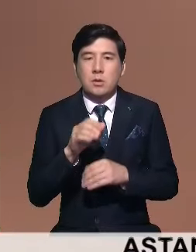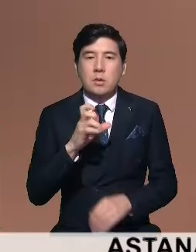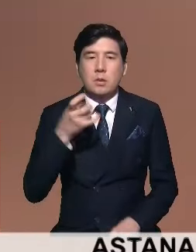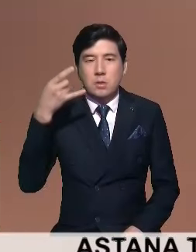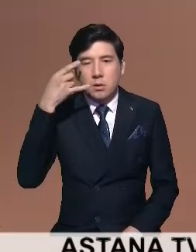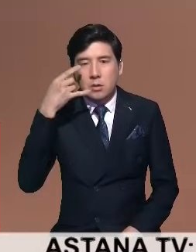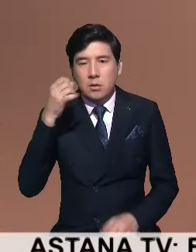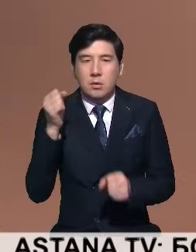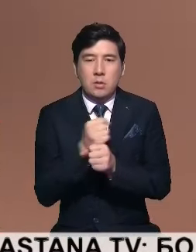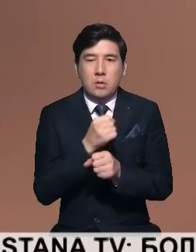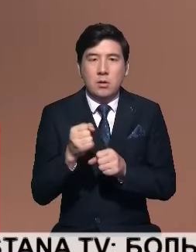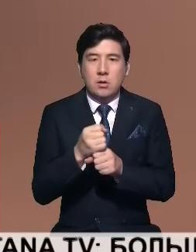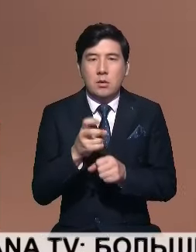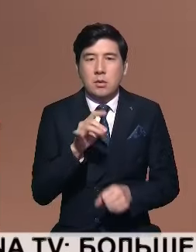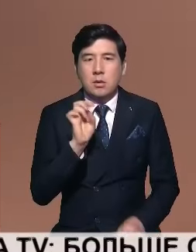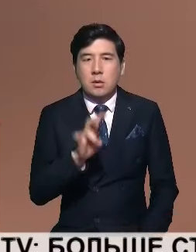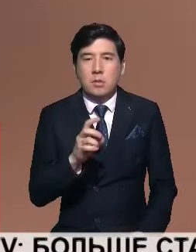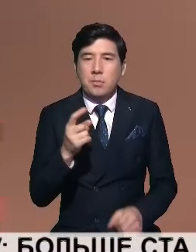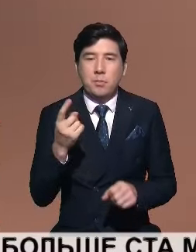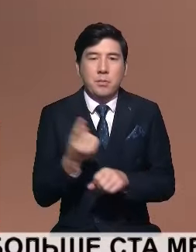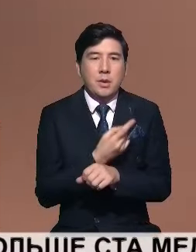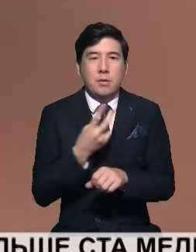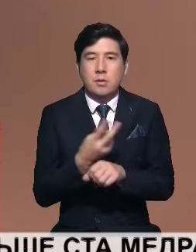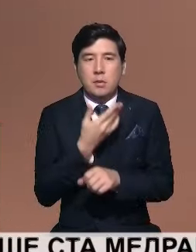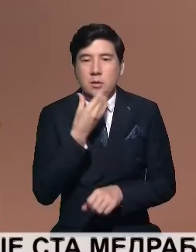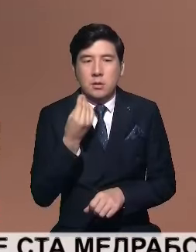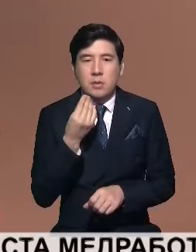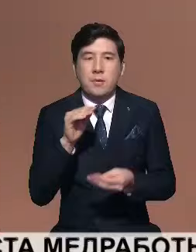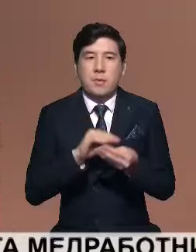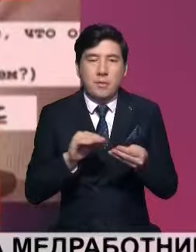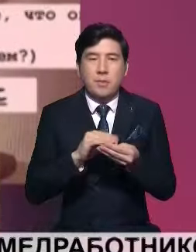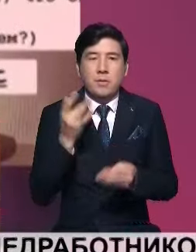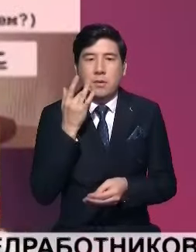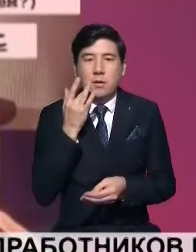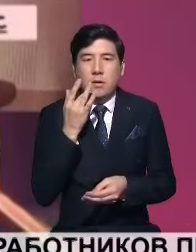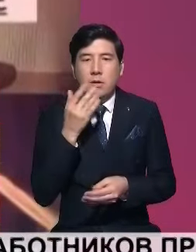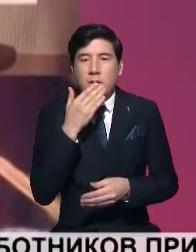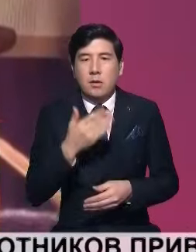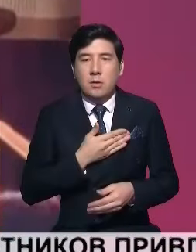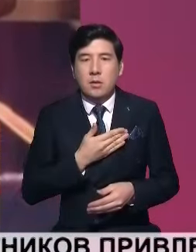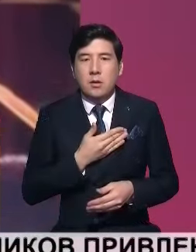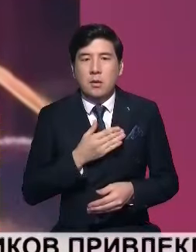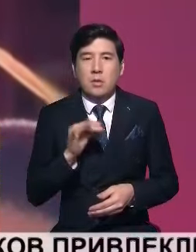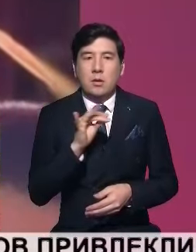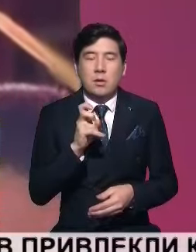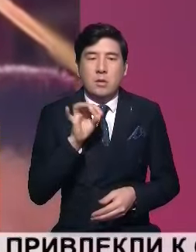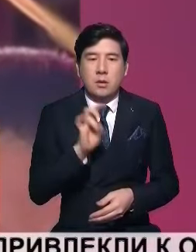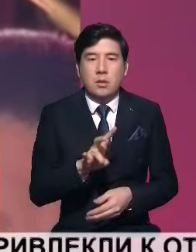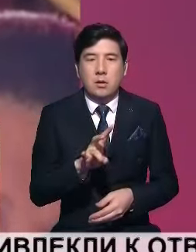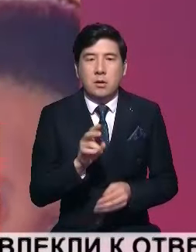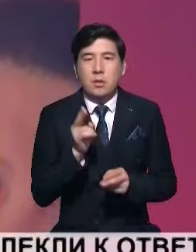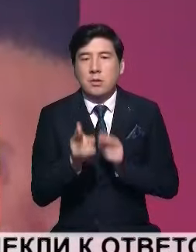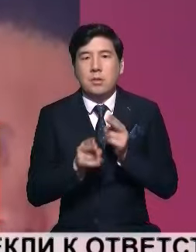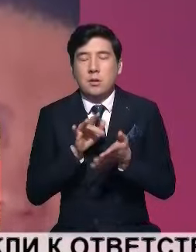нанесенных побоев. По некоторым данным, это уже не первое избиение в публичных местах со стороны бывшего возлюбленного. Известно также, что потерпевшая написала